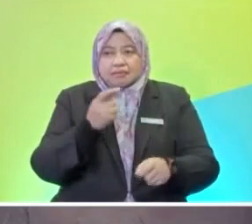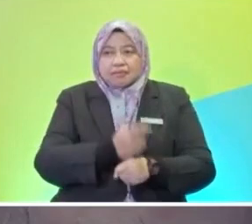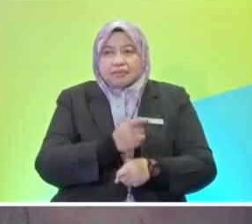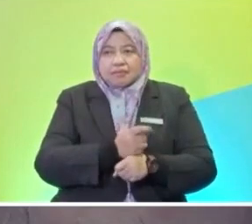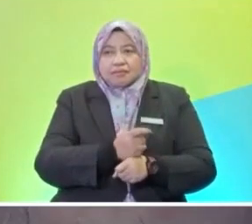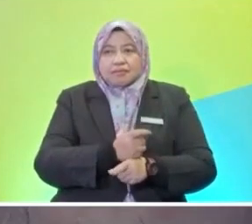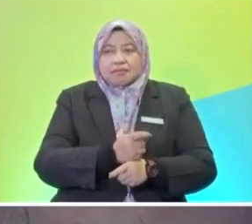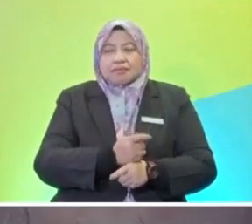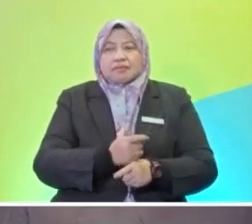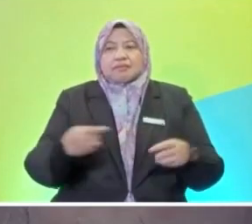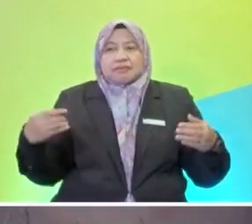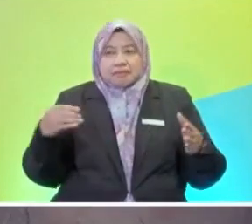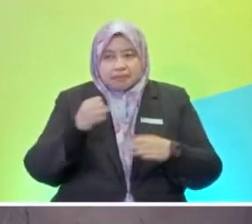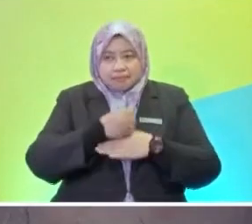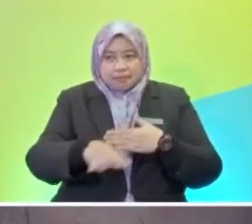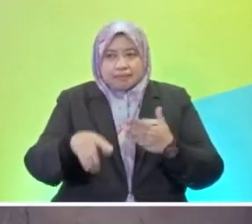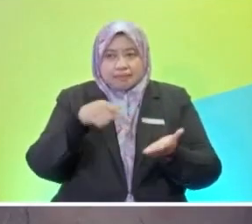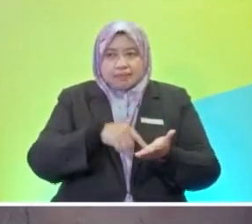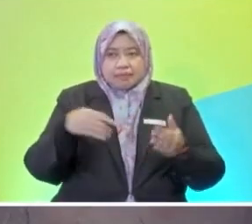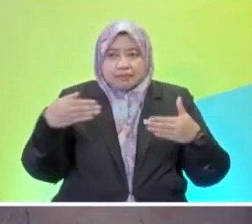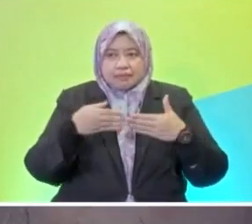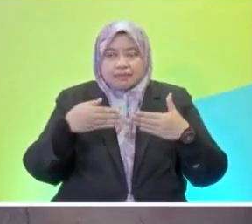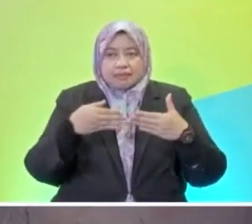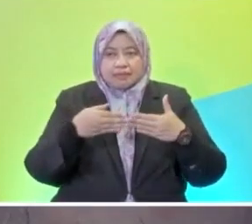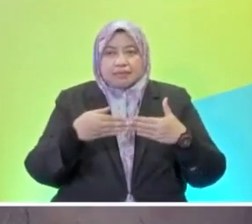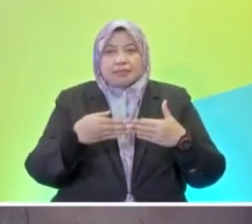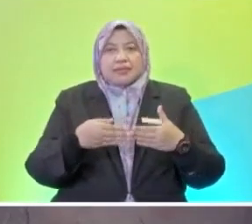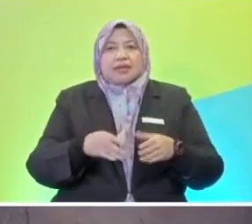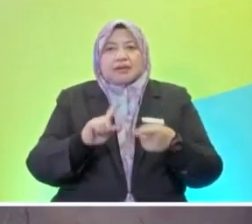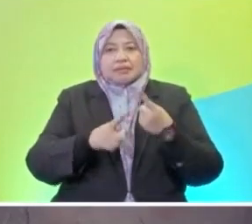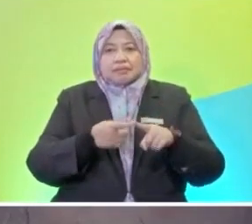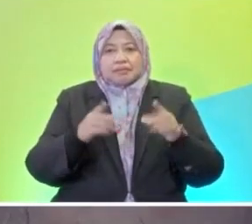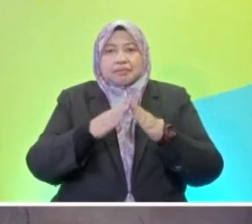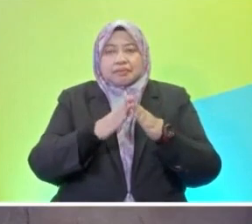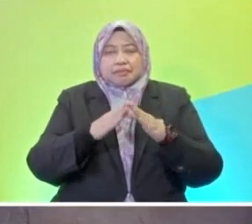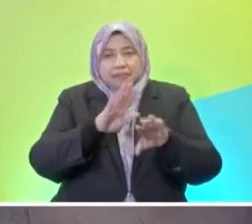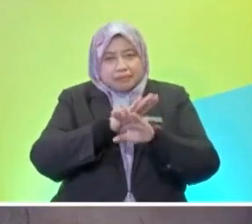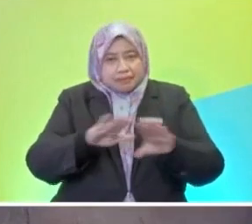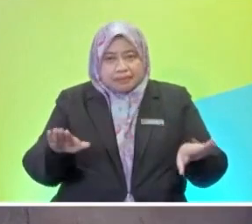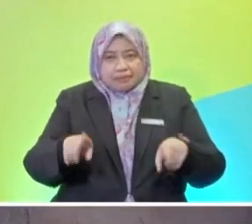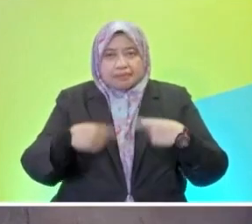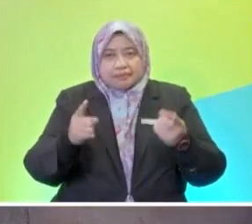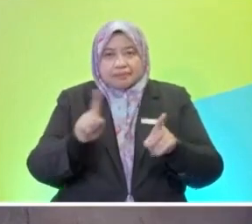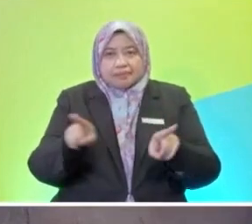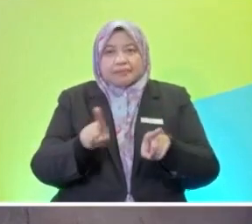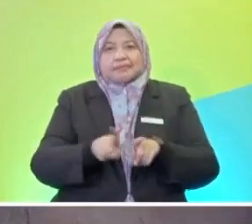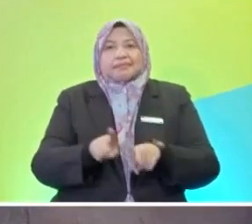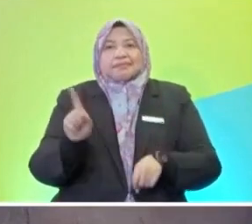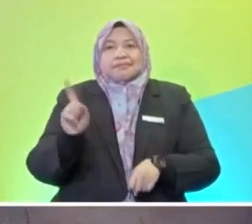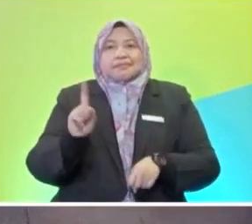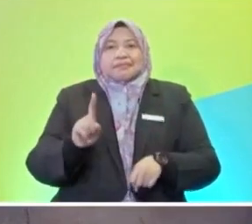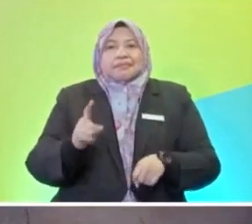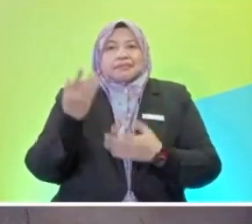lagi kelas kita tetapi kawan-kawan dekat rumah jangan kemana-mana tahu terus kan setia menonton tahap 1 dididik